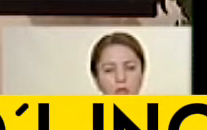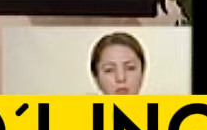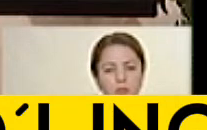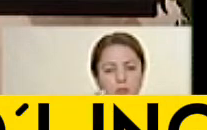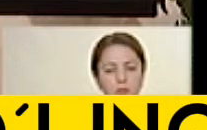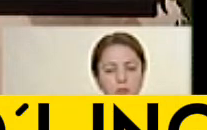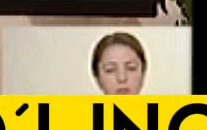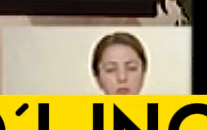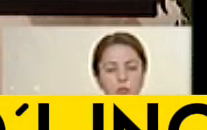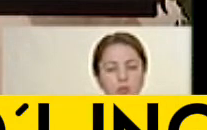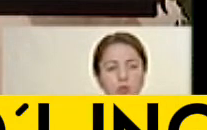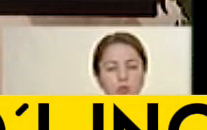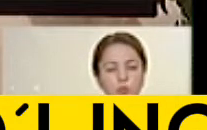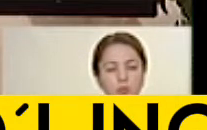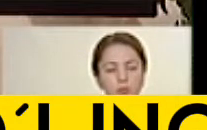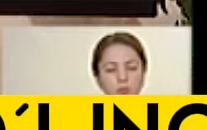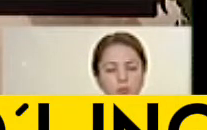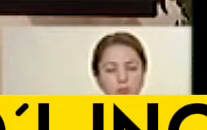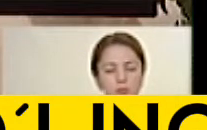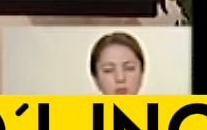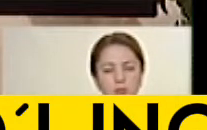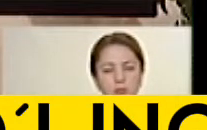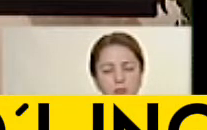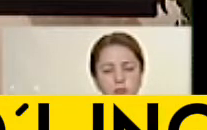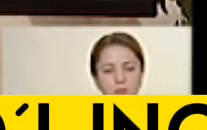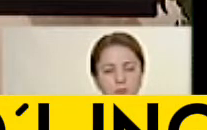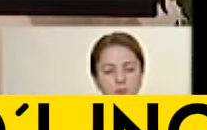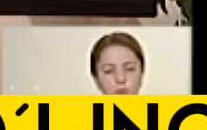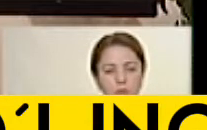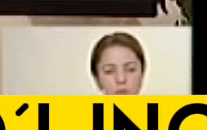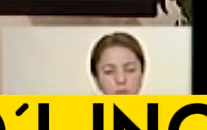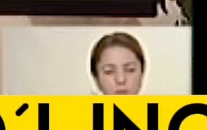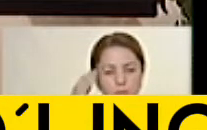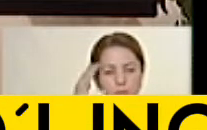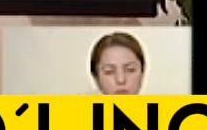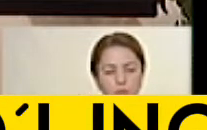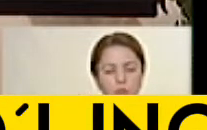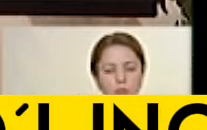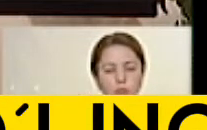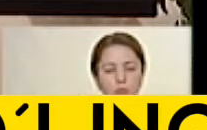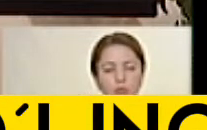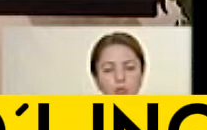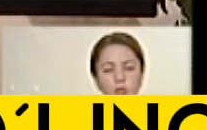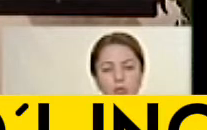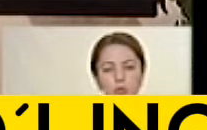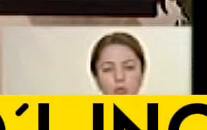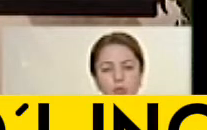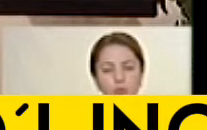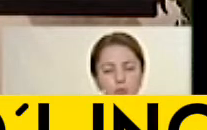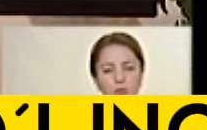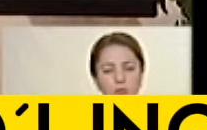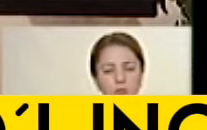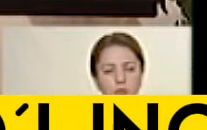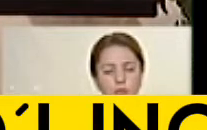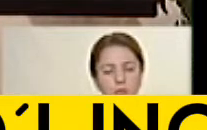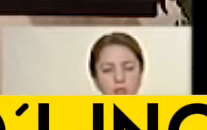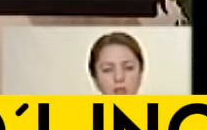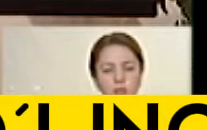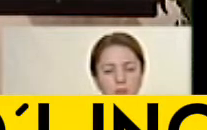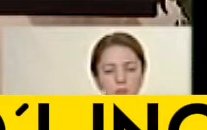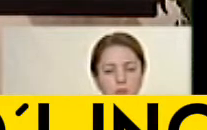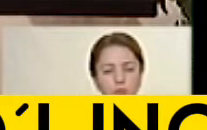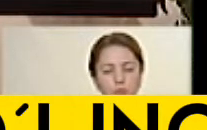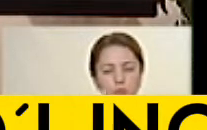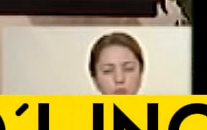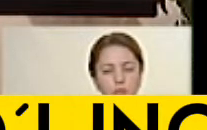yo'nalish, asosiy transport yo'li degan ma'noni bildiradi. Ya'ni o'sha mamlakat hayotidagi temir yo'l transporti